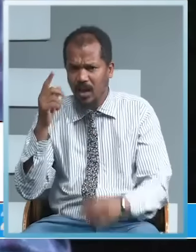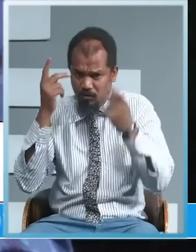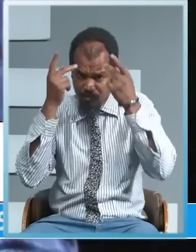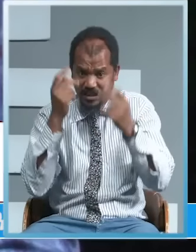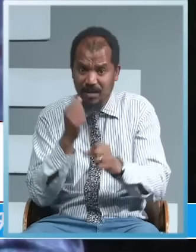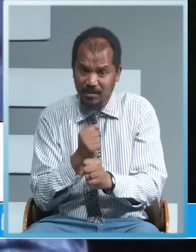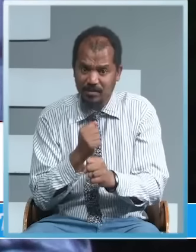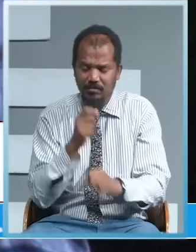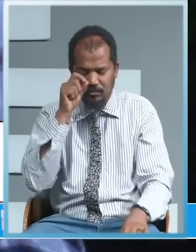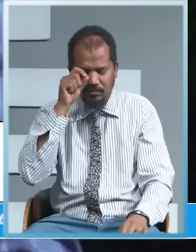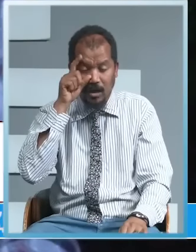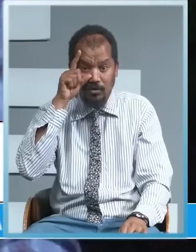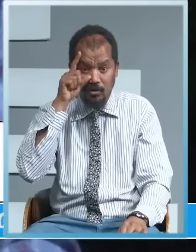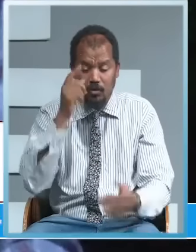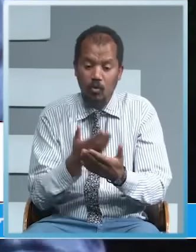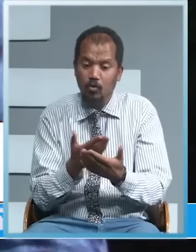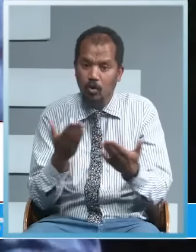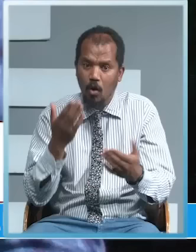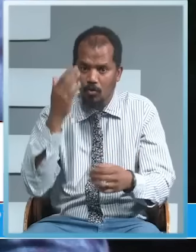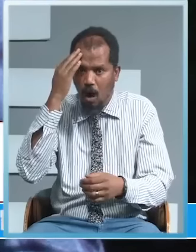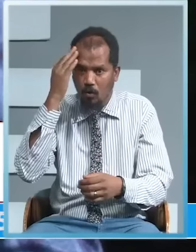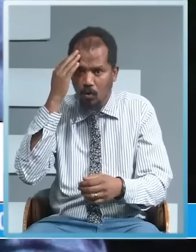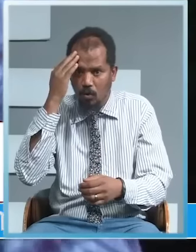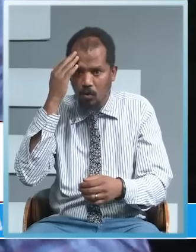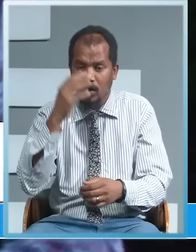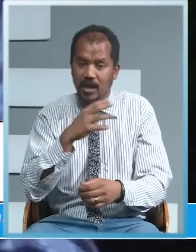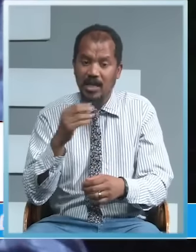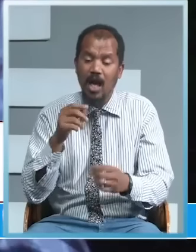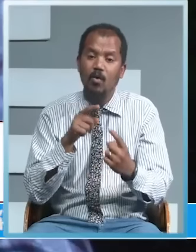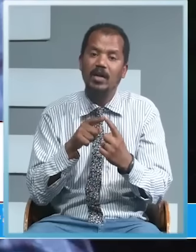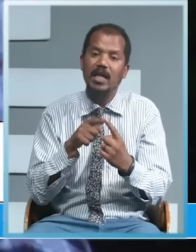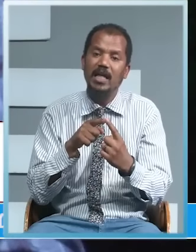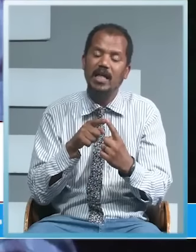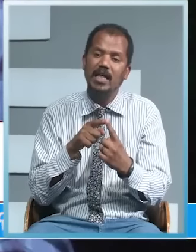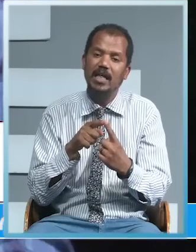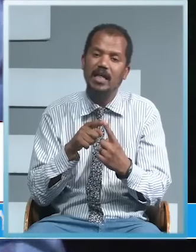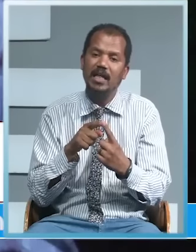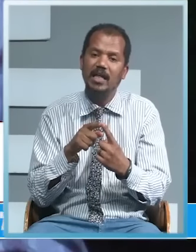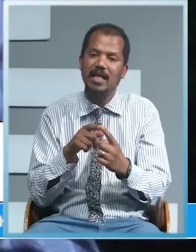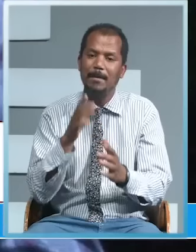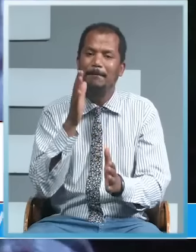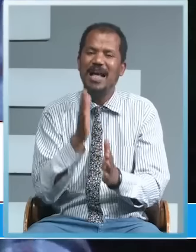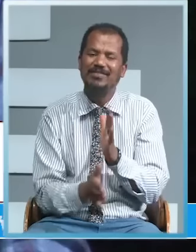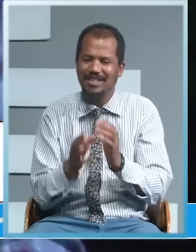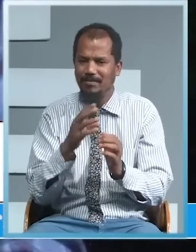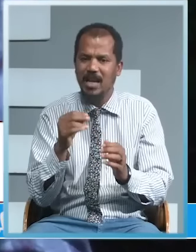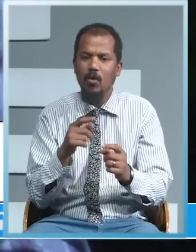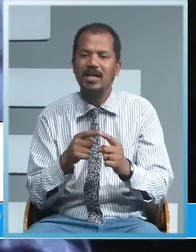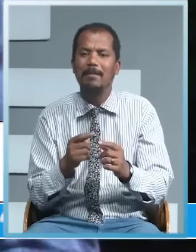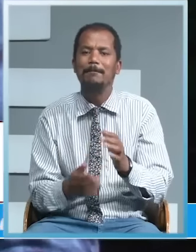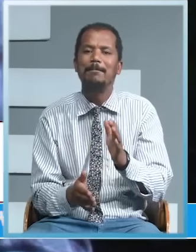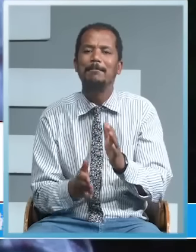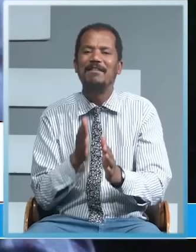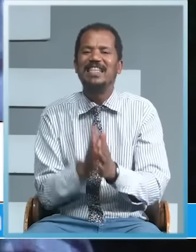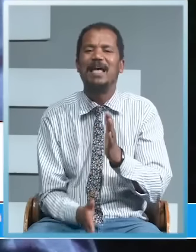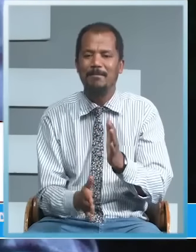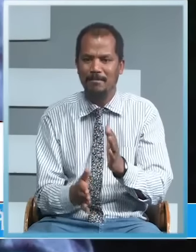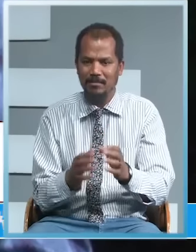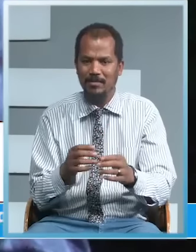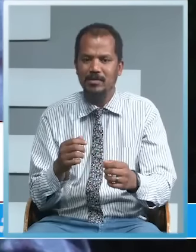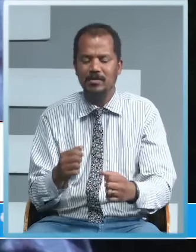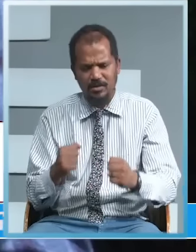ሚኒስቴር መስሪያ ቤት ነቅቶ ጉዳዩን አውቆ እና ወደ ማስፈጸምና ወደ መፈጸም እንዲተጋ